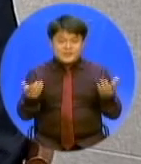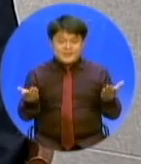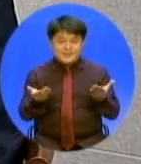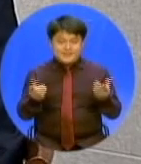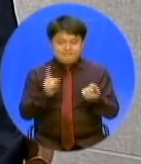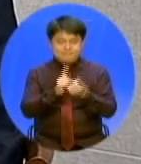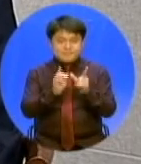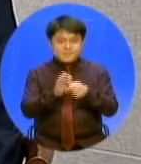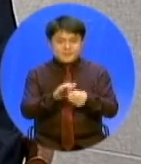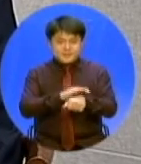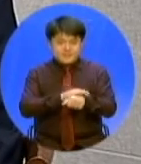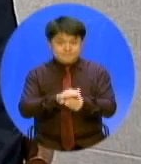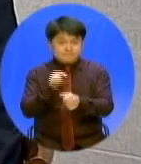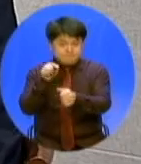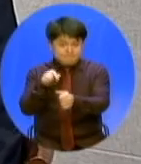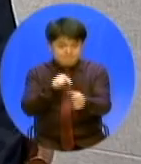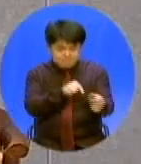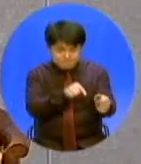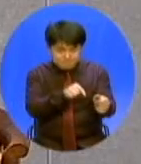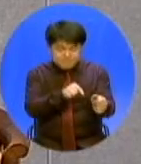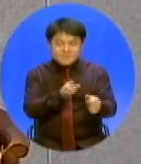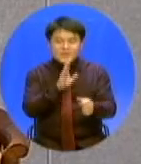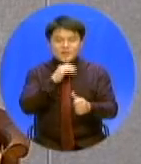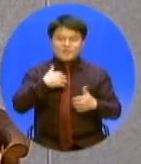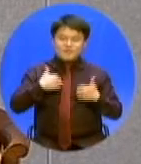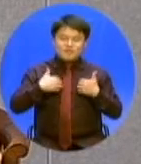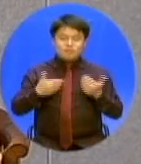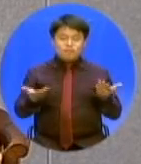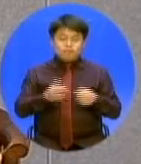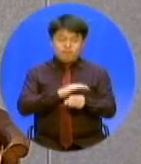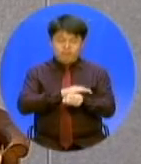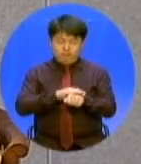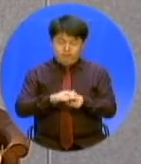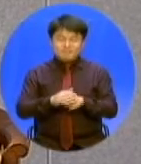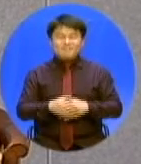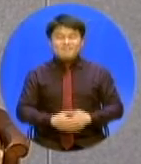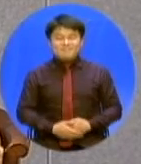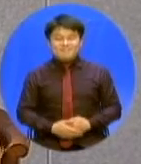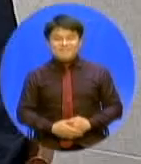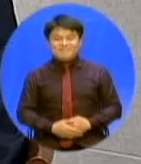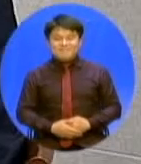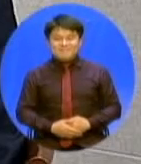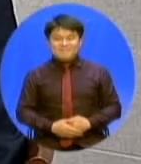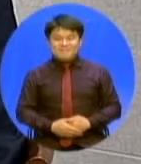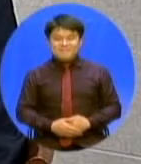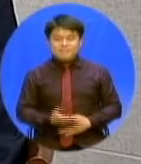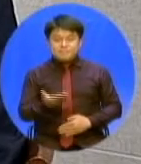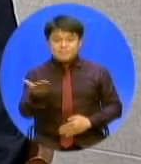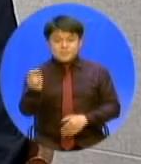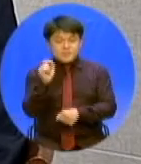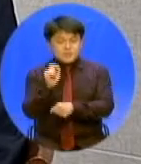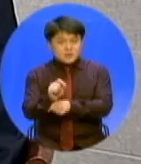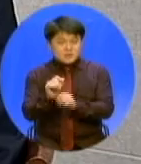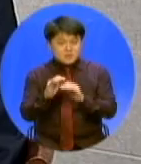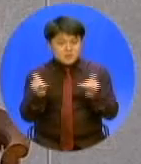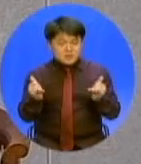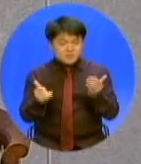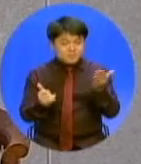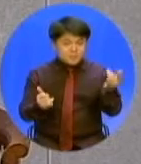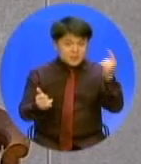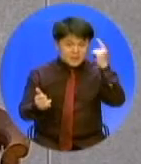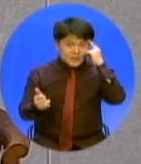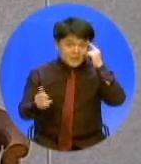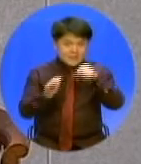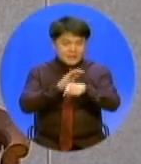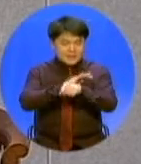대하라. 네. 아, 그래서 그런 개념으로 하니까 아주 신이 나 합니다. 예. 네. 대표님 과연 직원분들도 대표님의